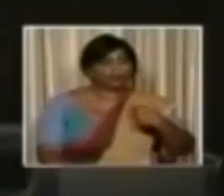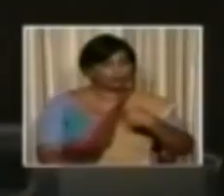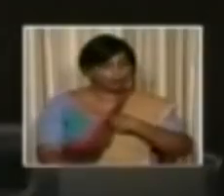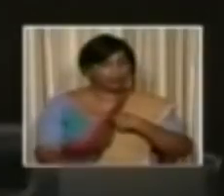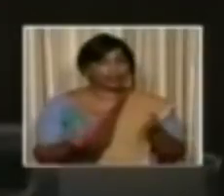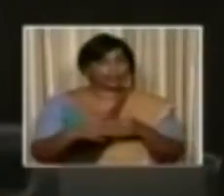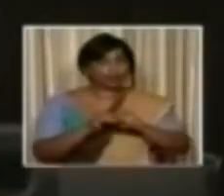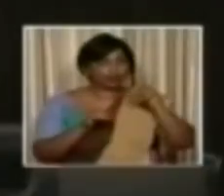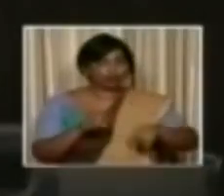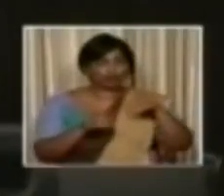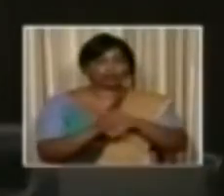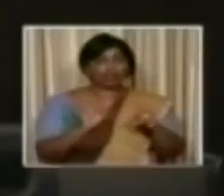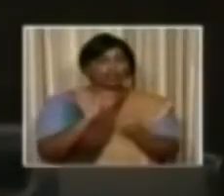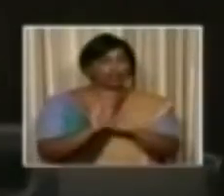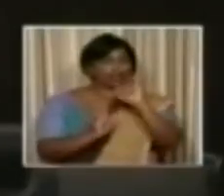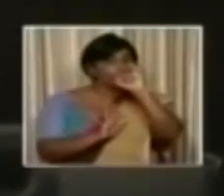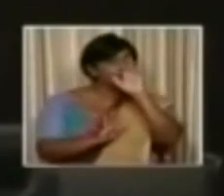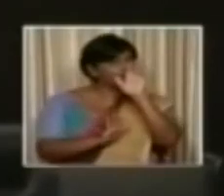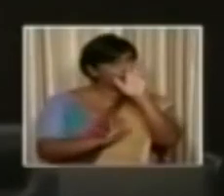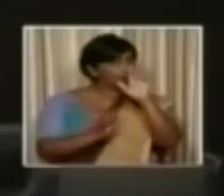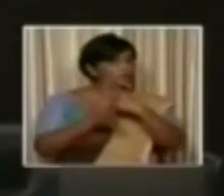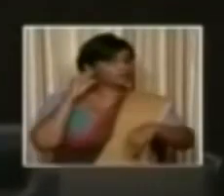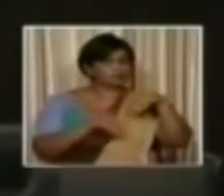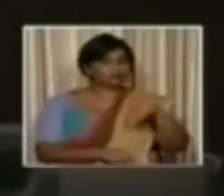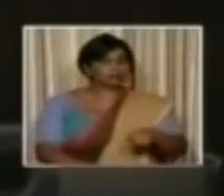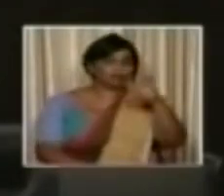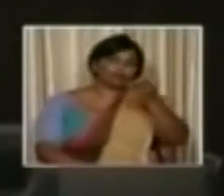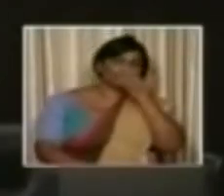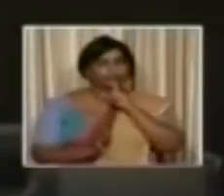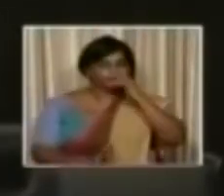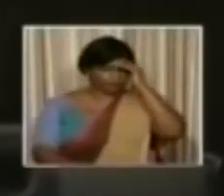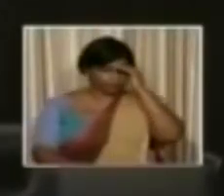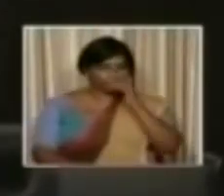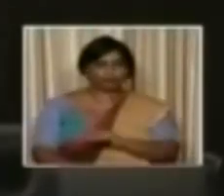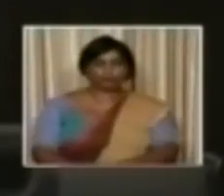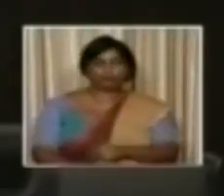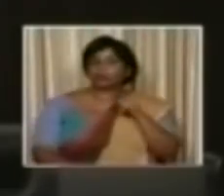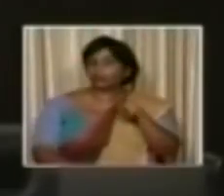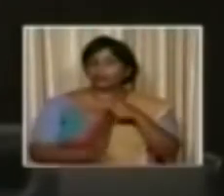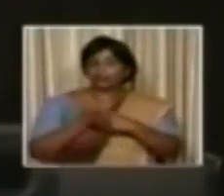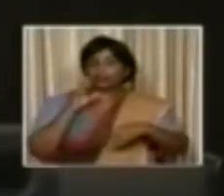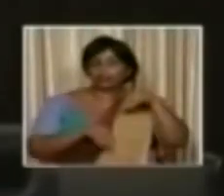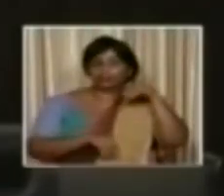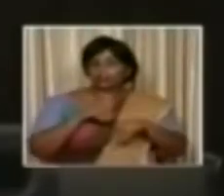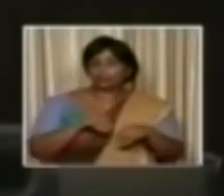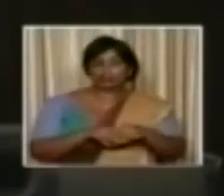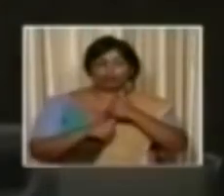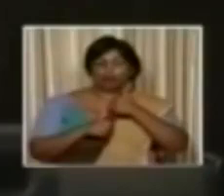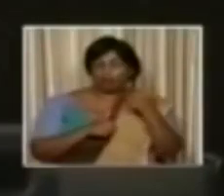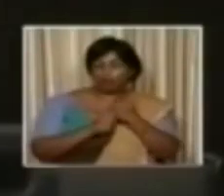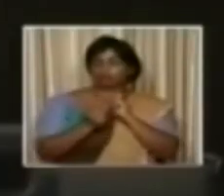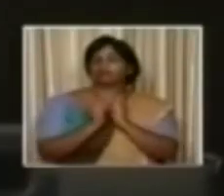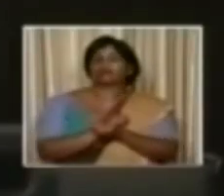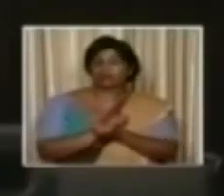செய்யலாம். இது அரசியலின் ஒரு புதிய பரிணாமமாக இருக்க வேண்டும். அந்த பரிணாமத்தில் என்னுடைய உயிருக்கு ஆபத்து ஏற்படலாம். என்னை பெருந்தரவில் வைத்து